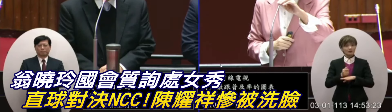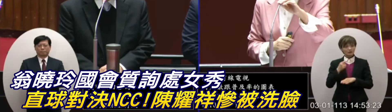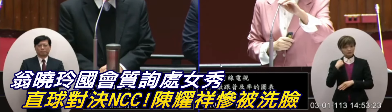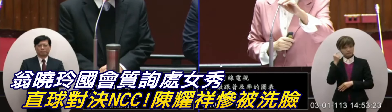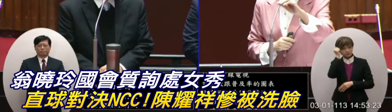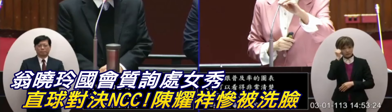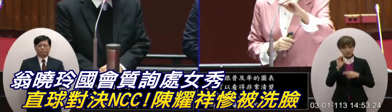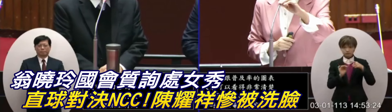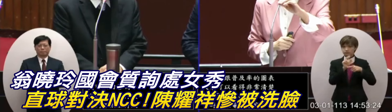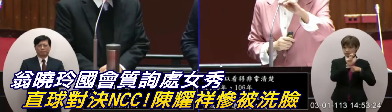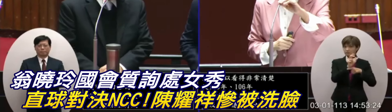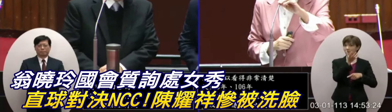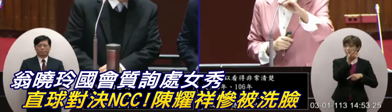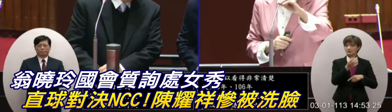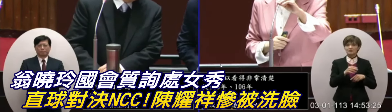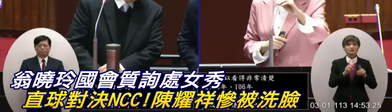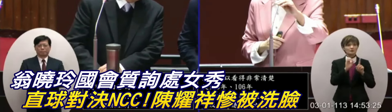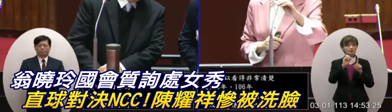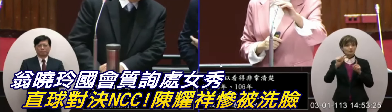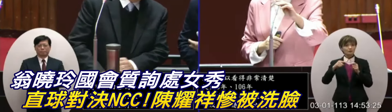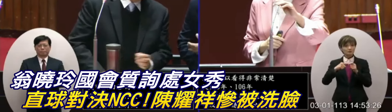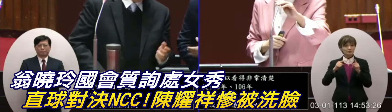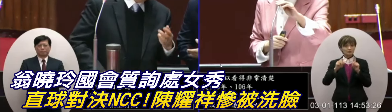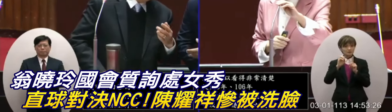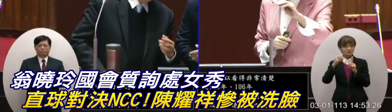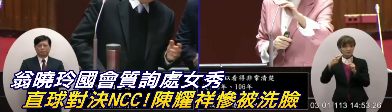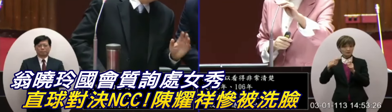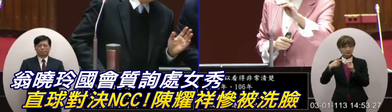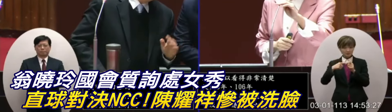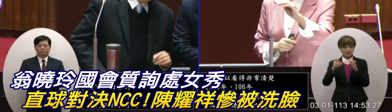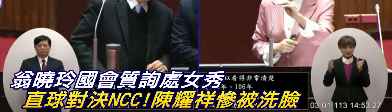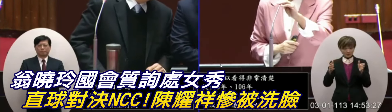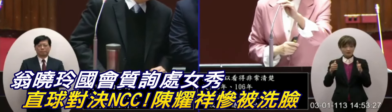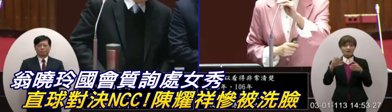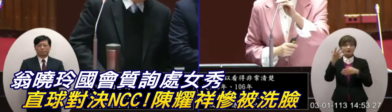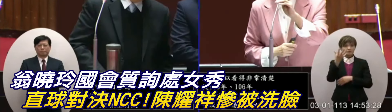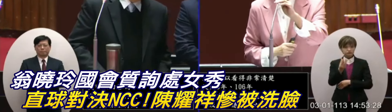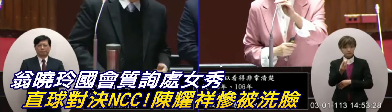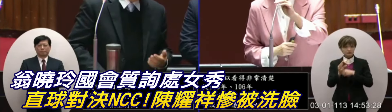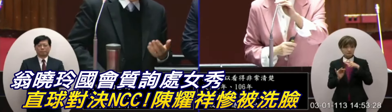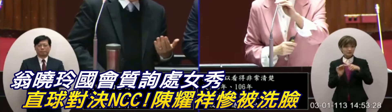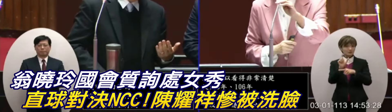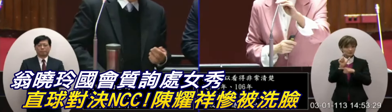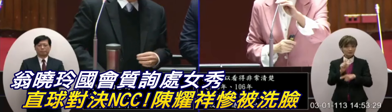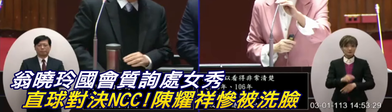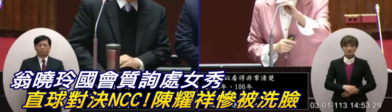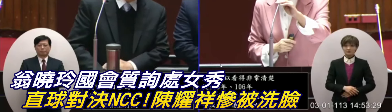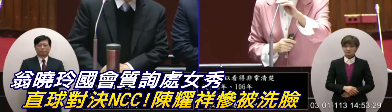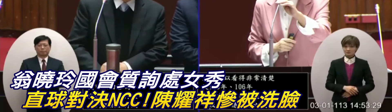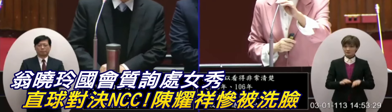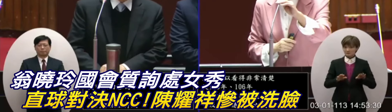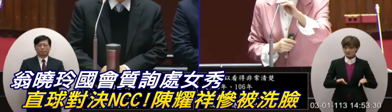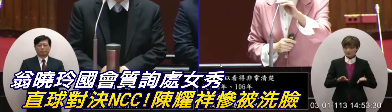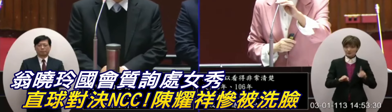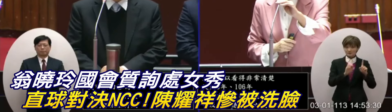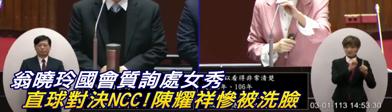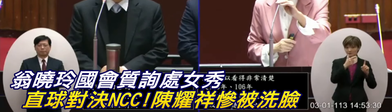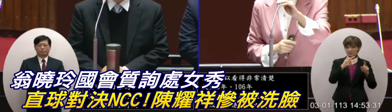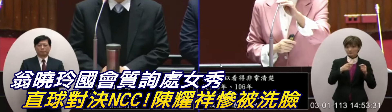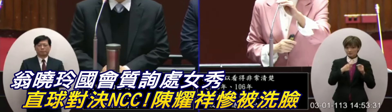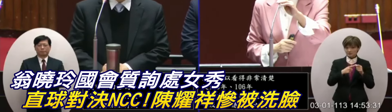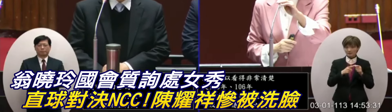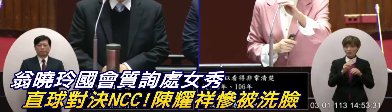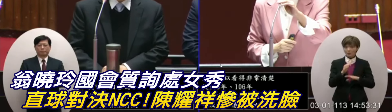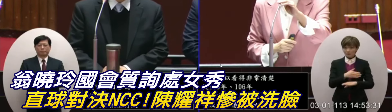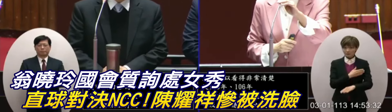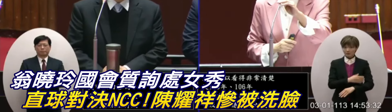么105年、106年之后就差不多只剩60%。大家看看，在现在，从106年之